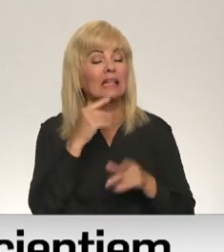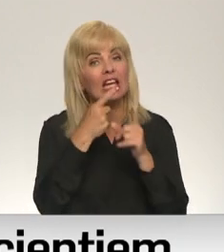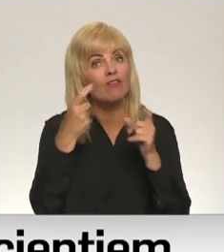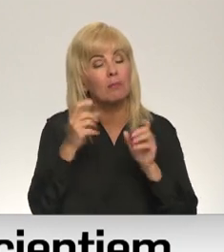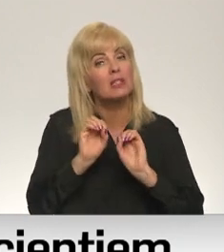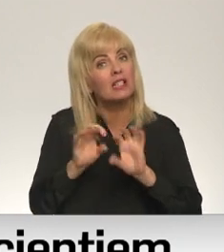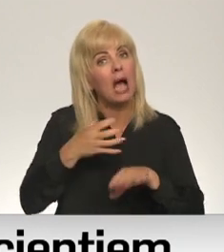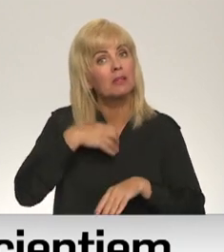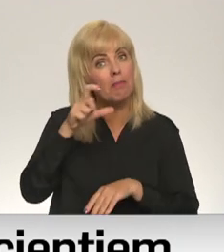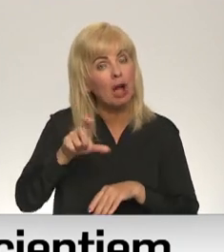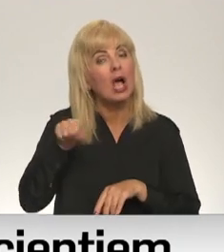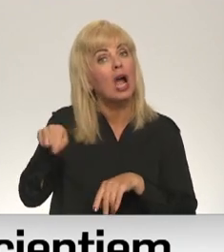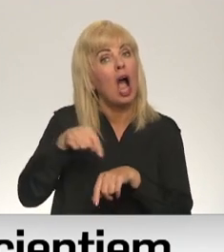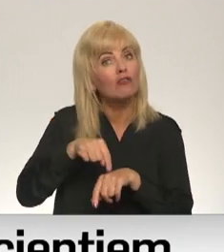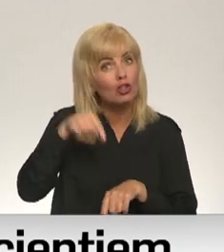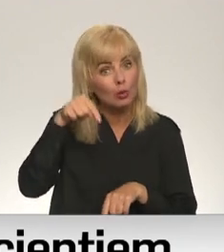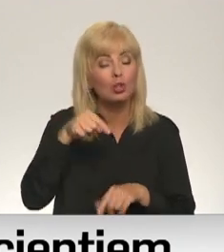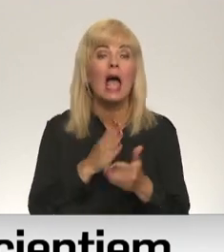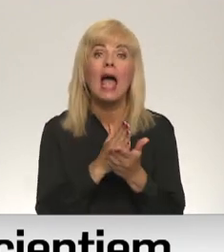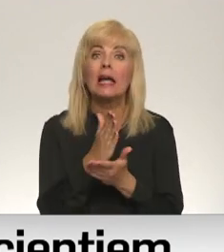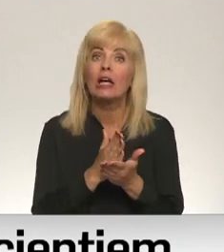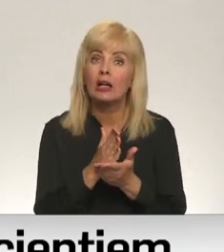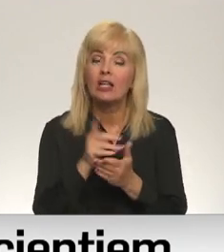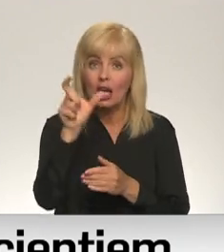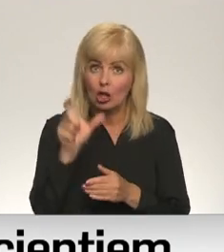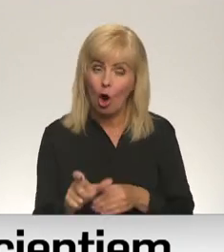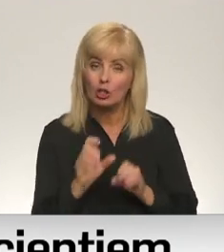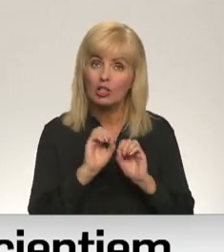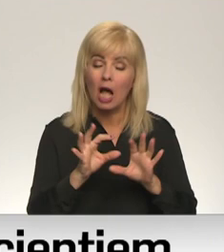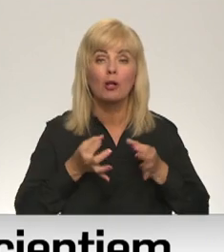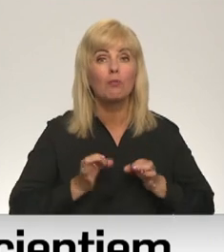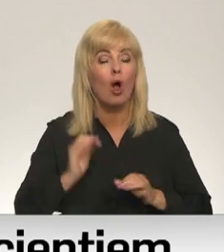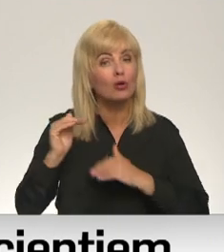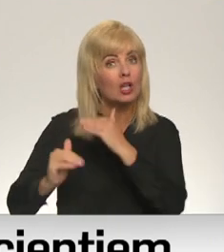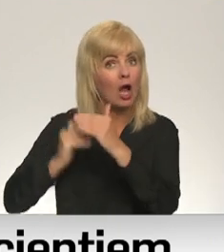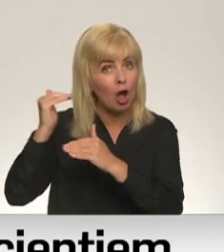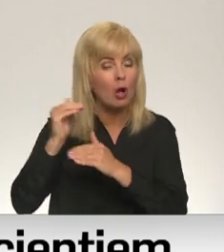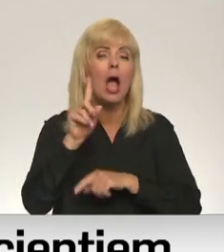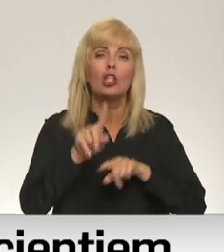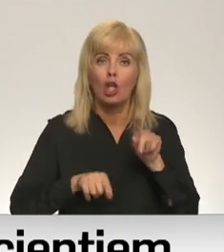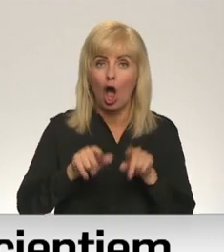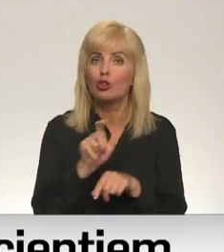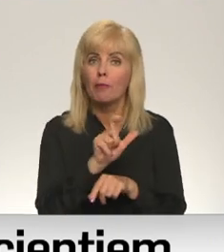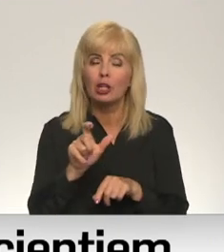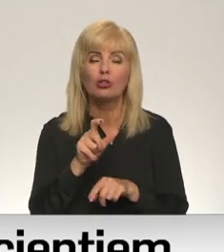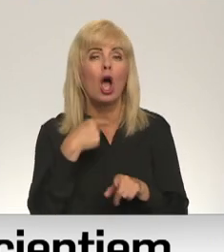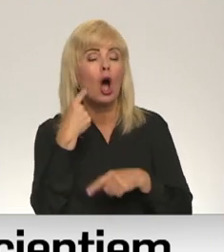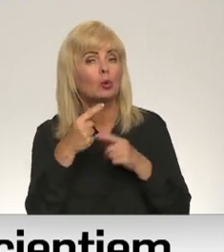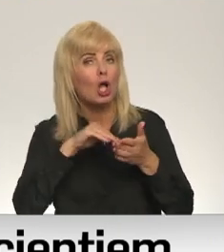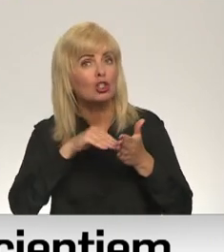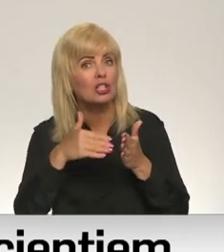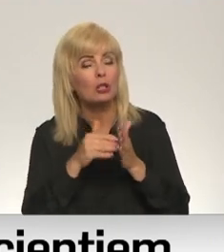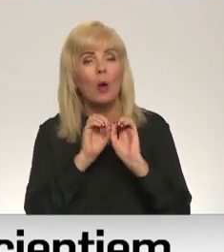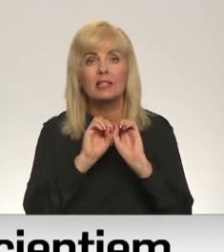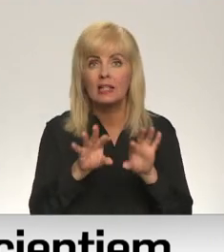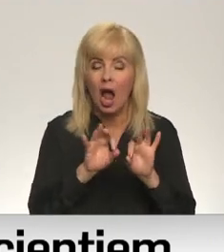kā pacients vispār jūties ir. Ķirurgs Haralds Plaudis norāda, ka profesionālajā karjerā bijuši brīži, kad tieši runāšana un situācijas